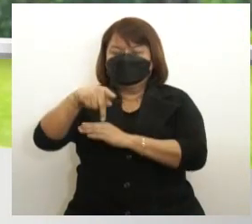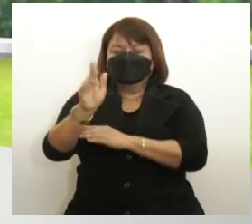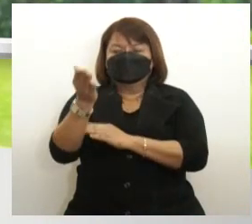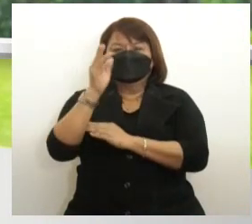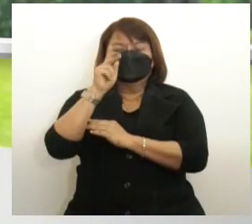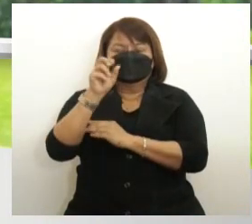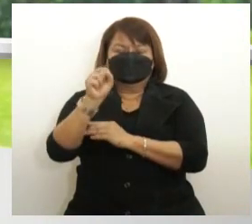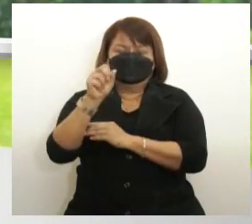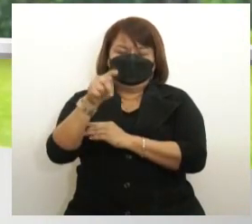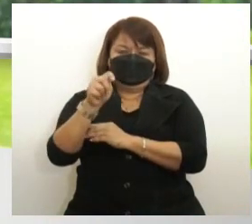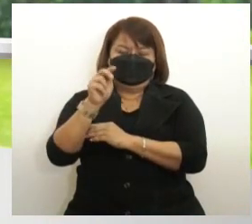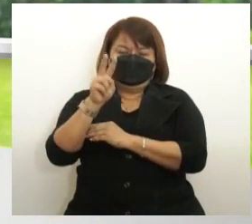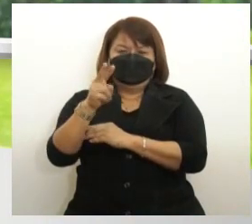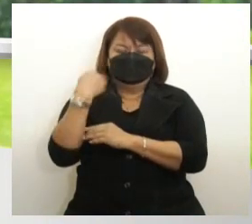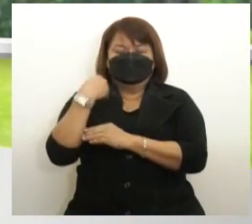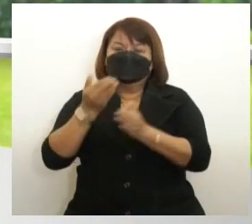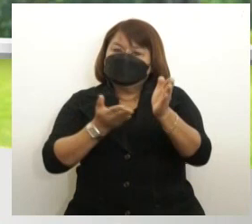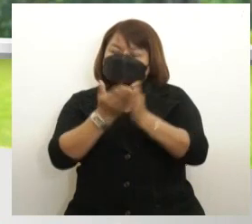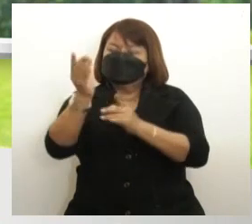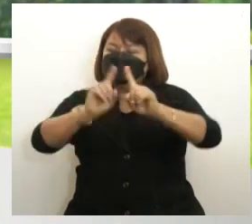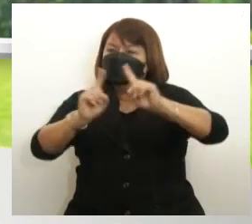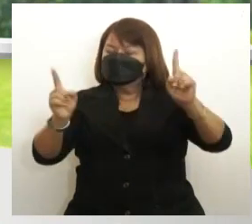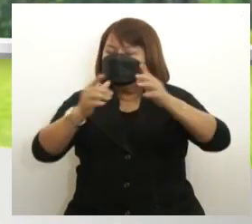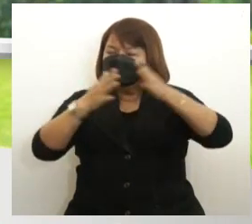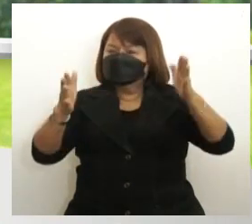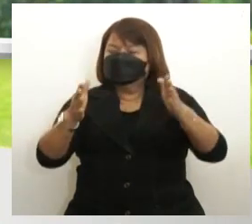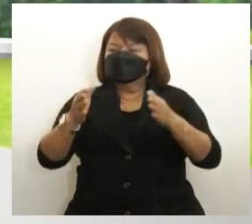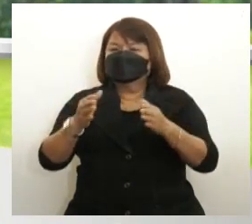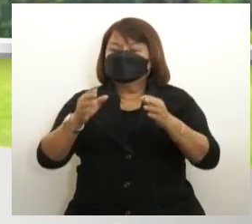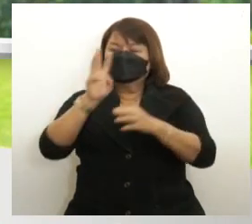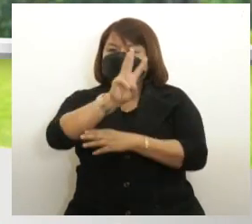เราได้ในอีกหลากหลายช่องทางเลยค่ะไม่ว่าจะเป็นทาง